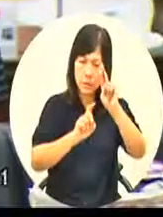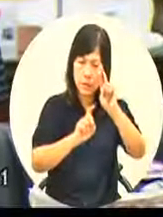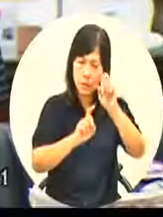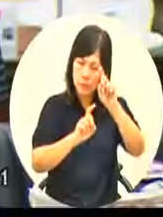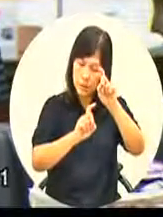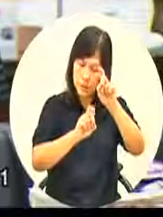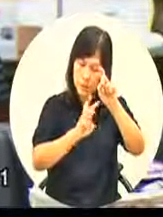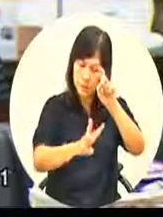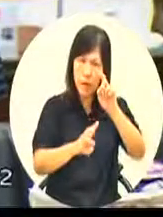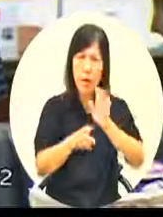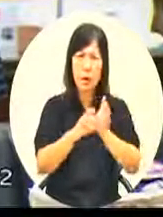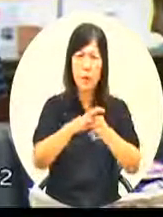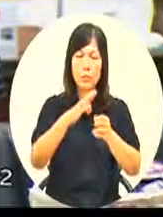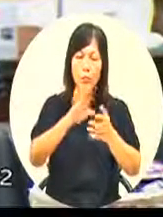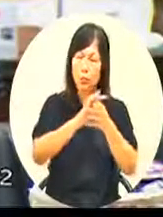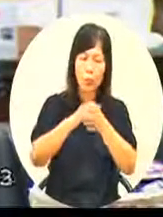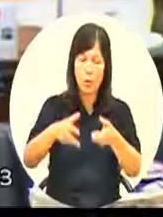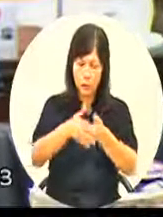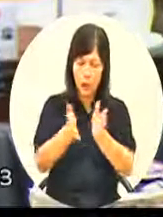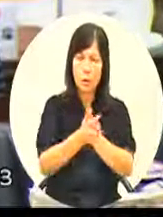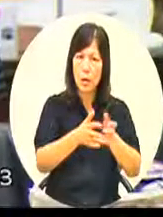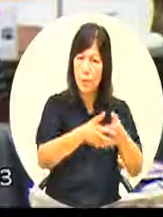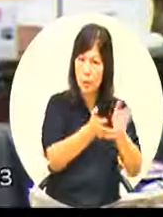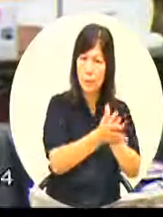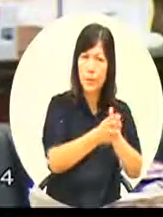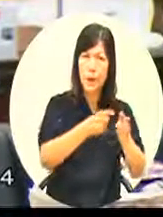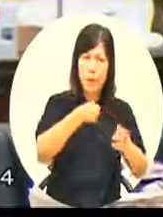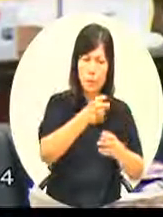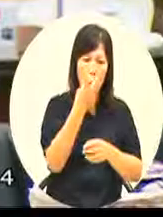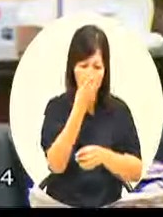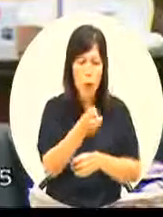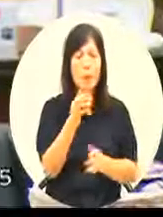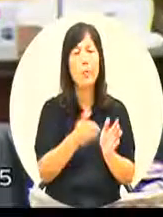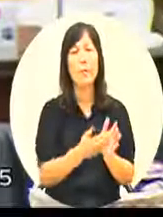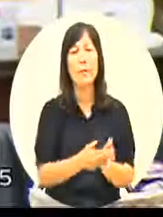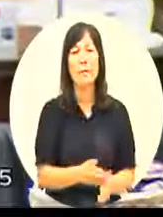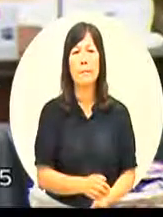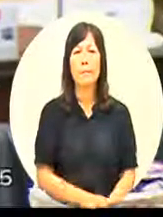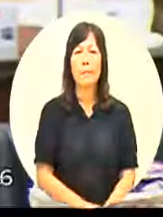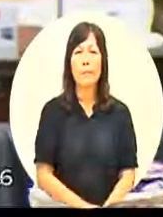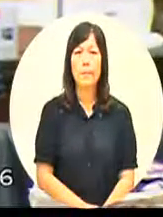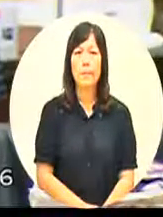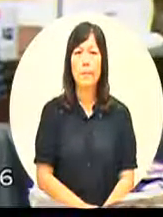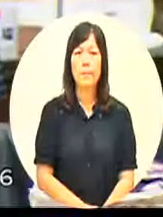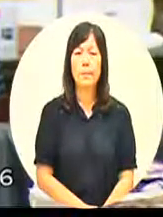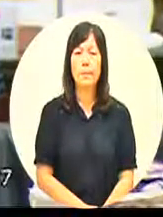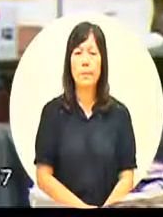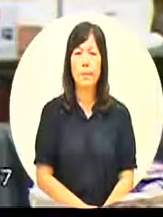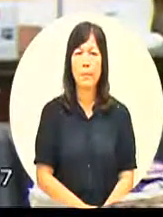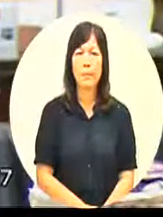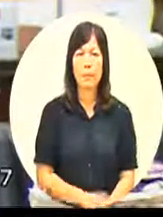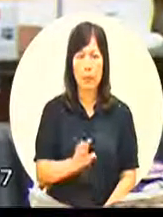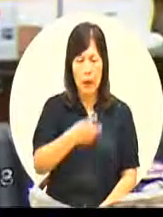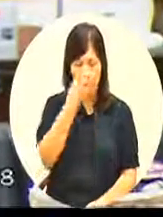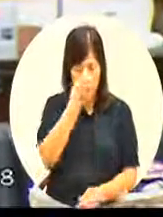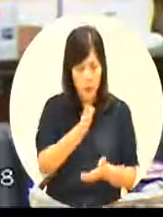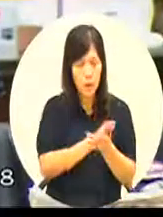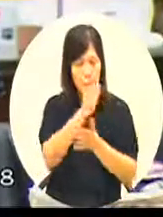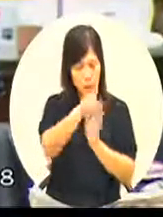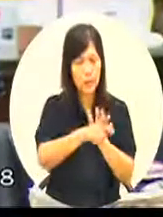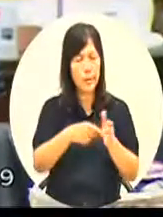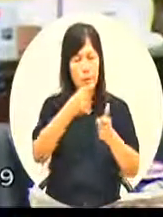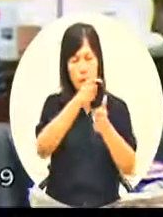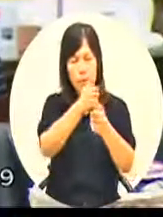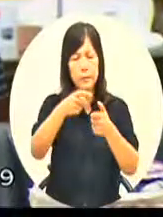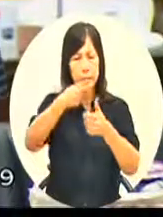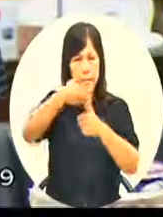长，好，以及我们的相关单位有去中山国小去做一个会刊。好，那会刊之后，我们感谢教育